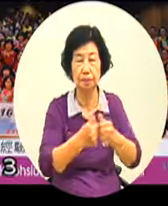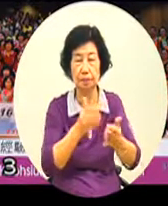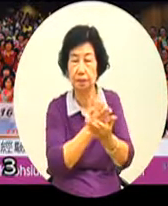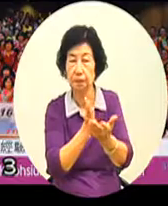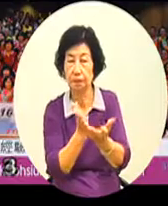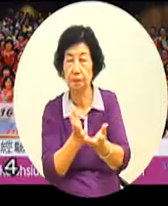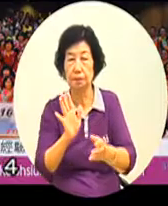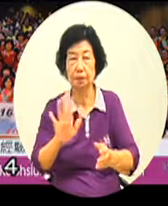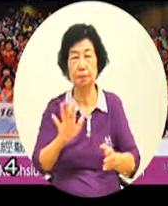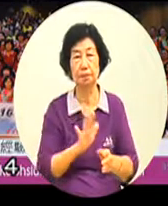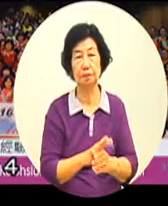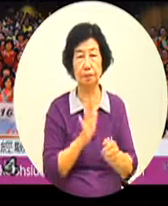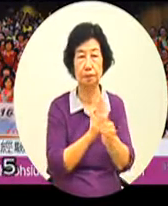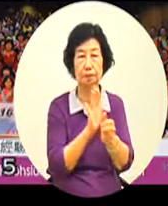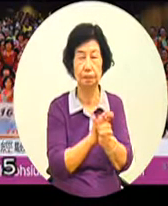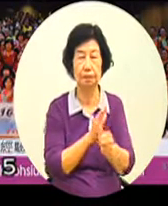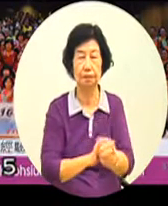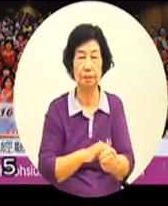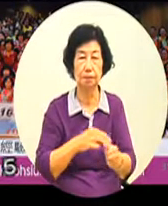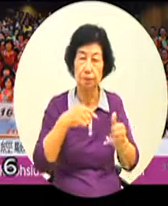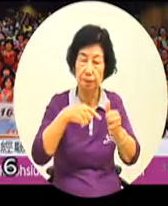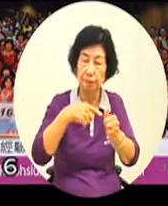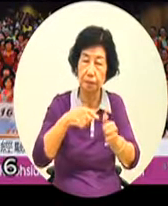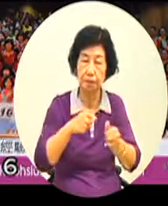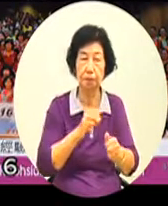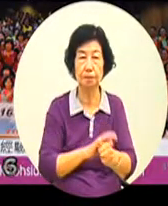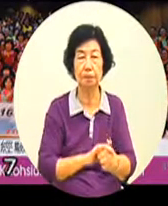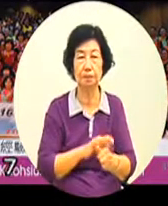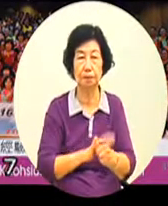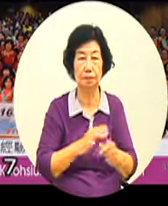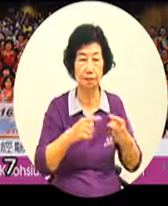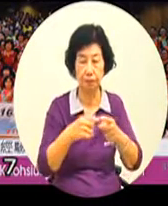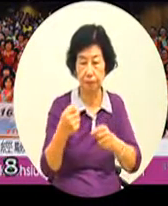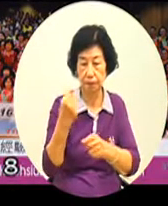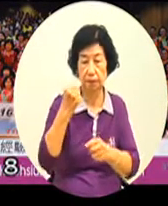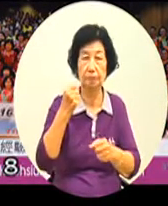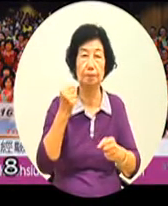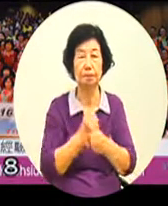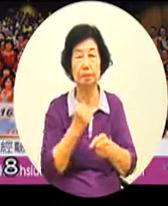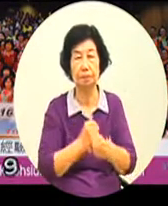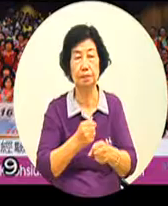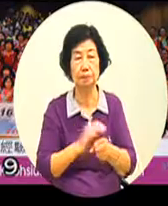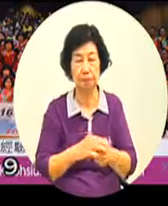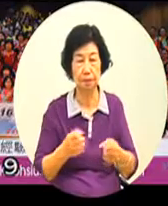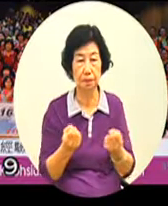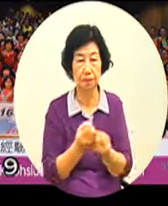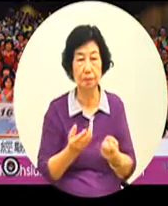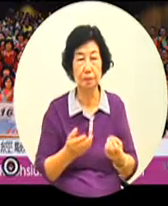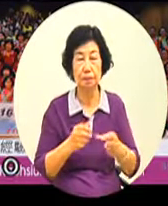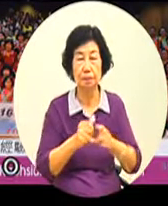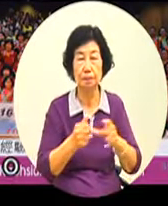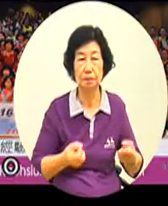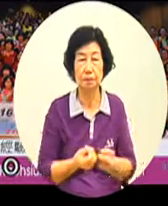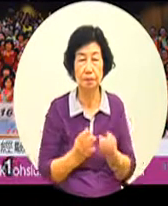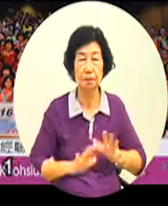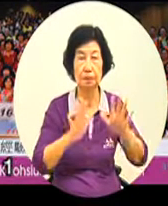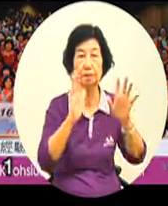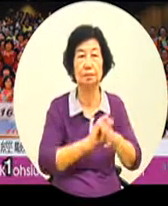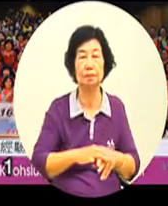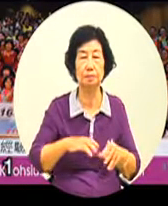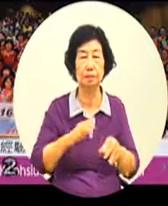要协助辅导跟管理当中，还有相关的人权工作跟社区发展，目前有849个社区发展协